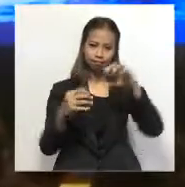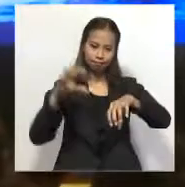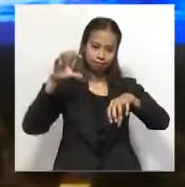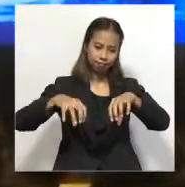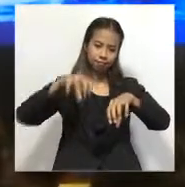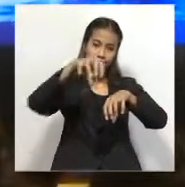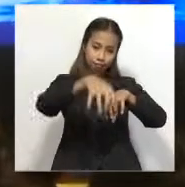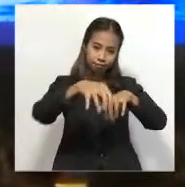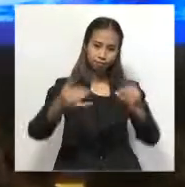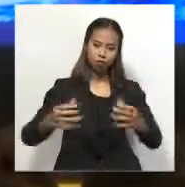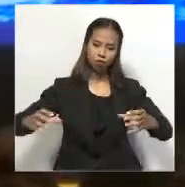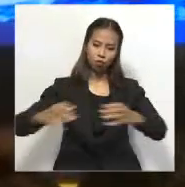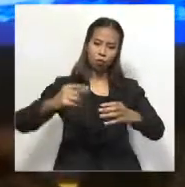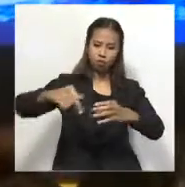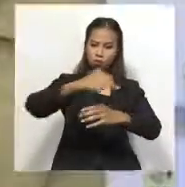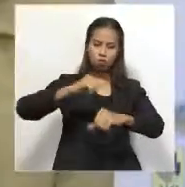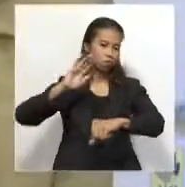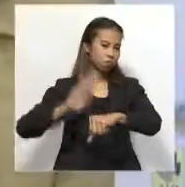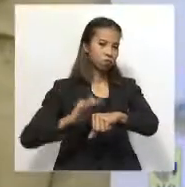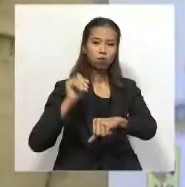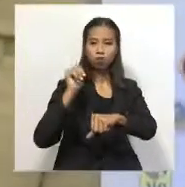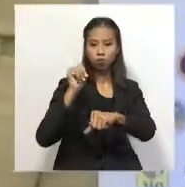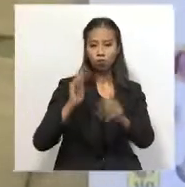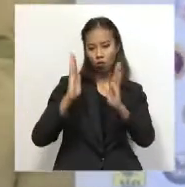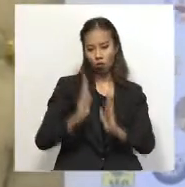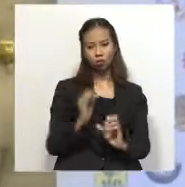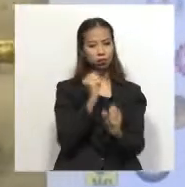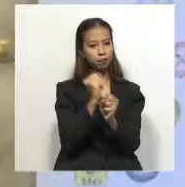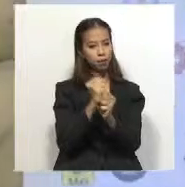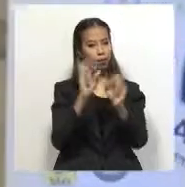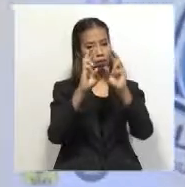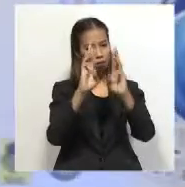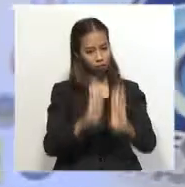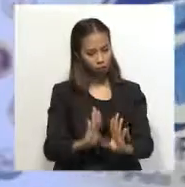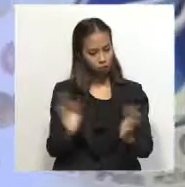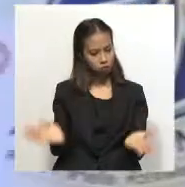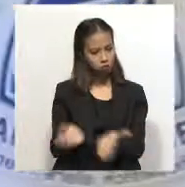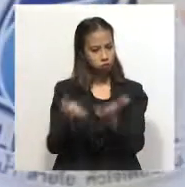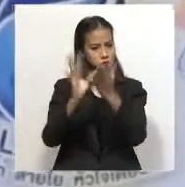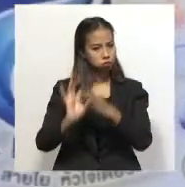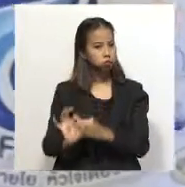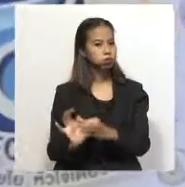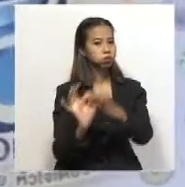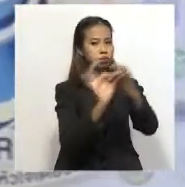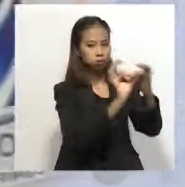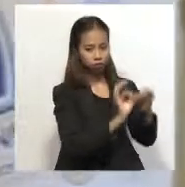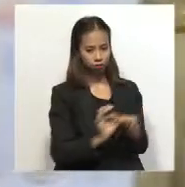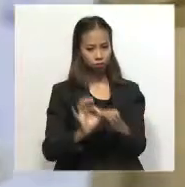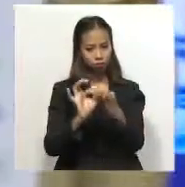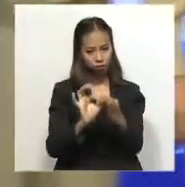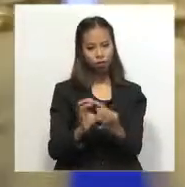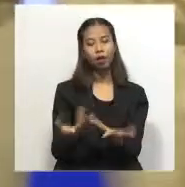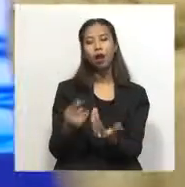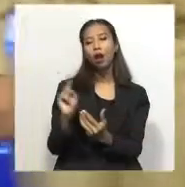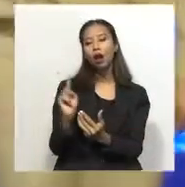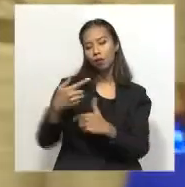ครับก็จะได้ทีมที่เป็นมืออาชีพมากขึ้นผู้เล่นเล่นเป็นระบบส่งเสริมสอดคล้องเกื้อกูลกันและก็ยังเปรียบประชาชนด้ว